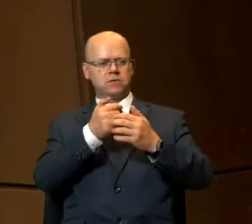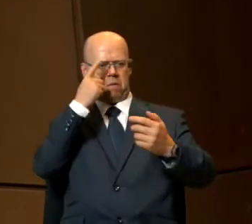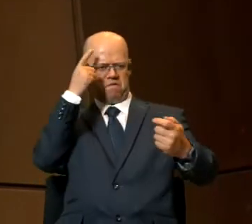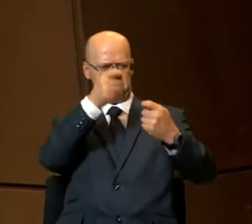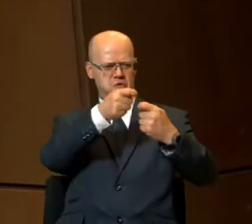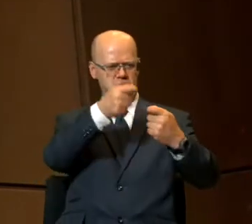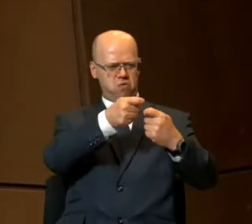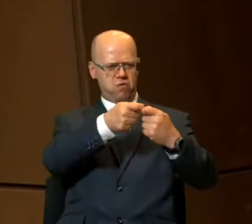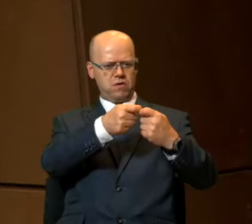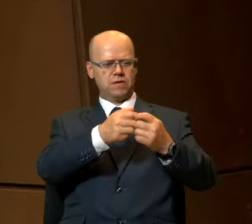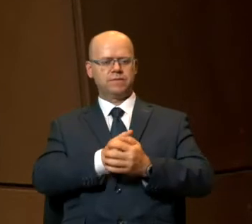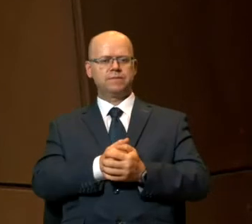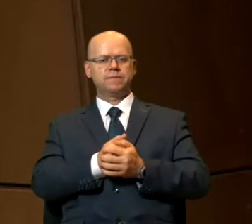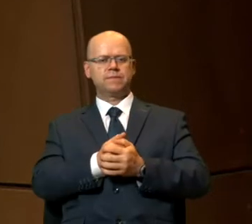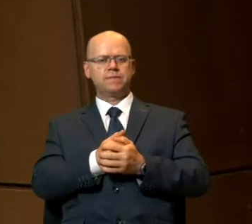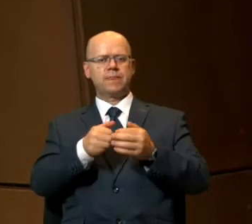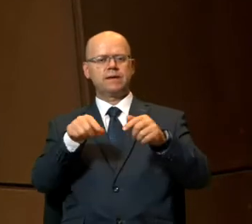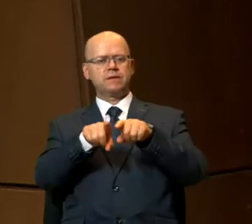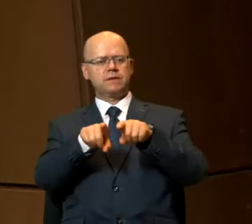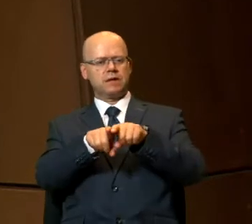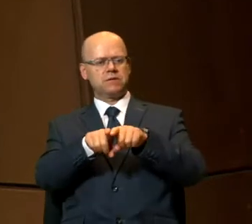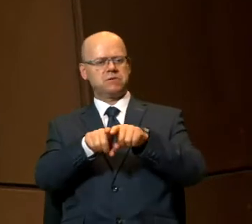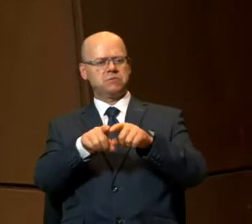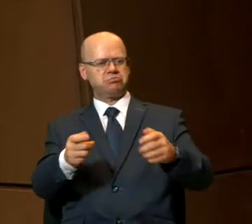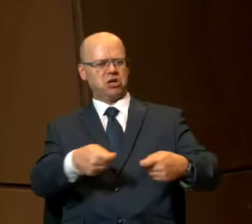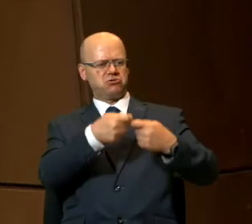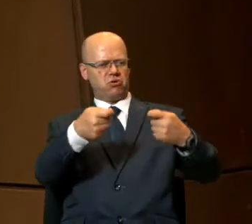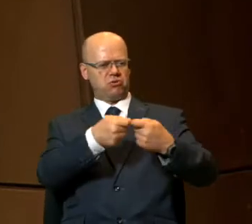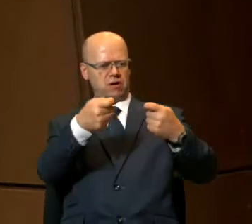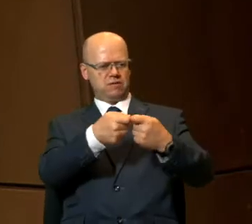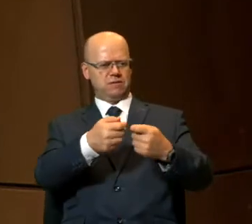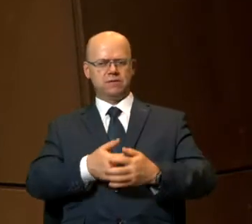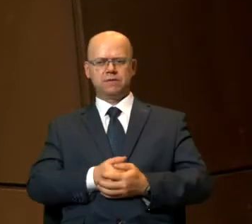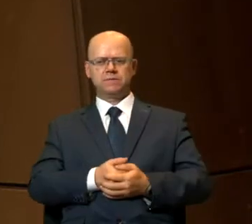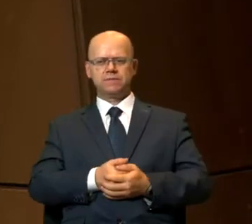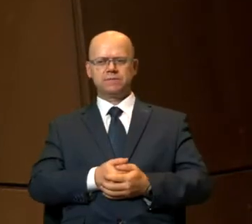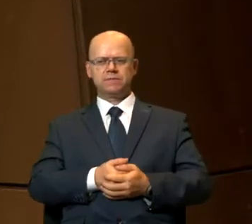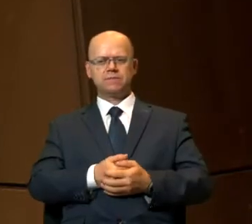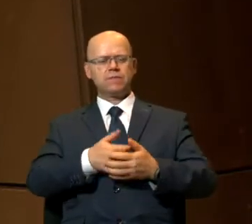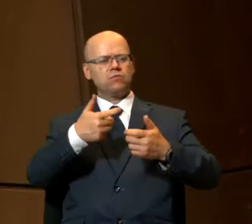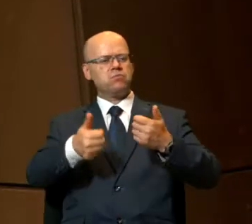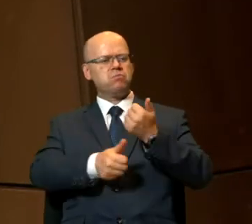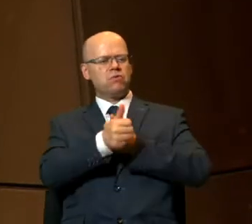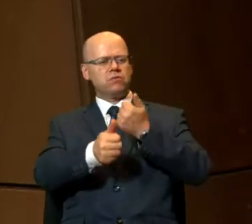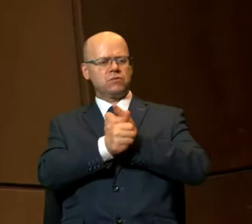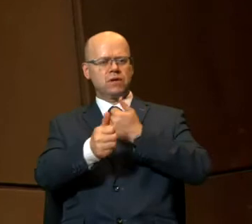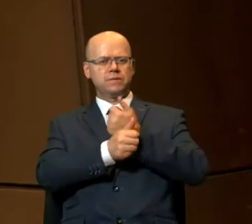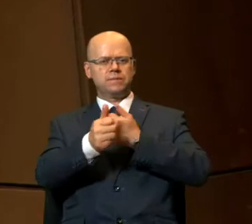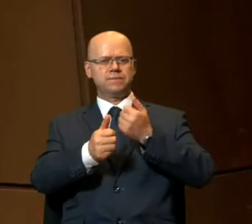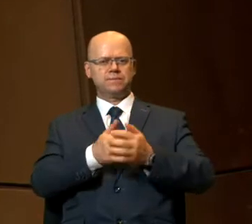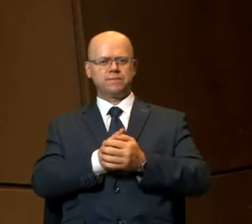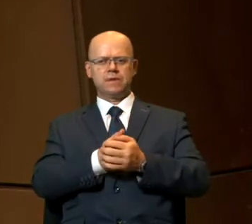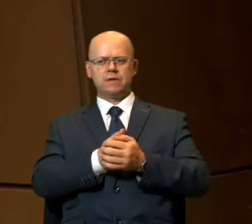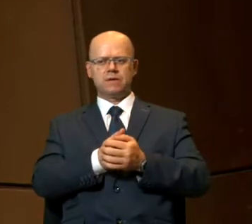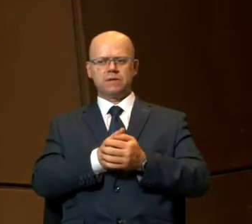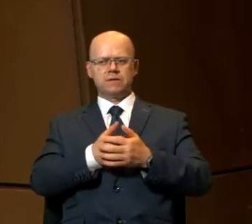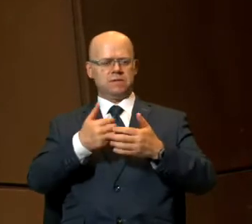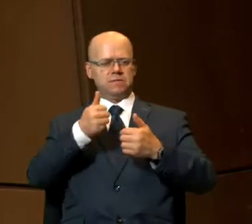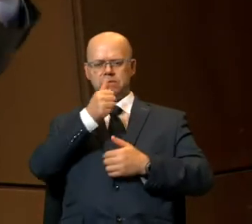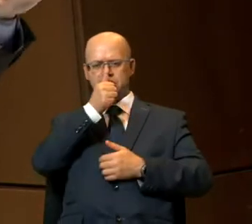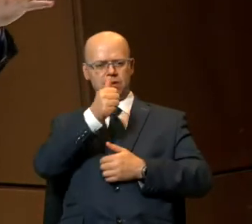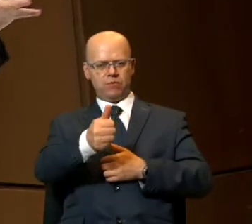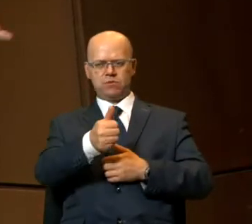wrogiem, stają się przeszkodą, która sprawia, że nie możemy